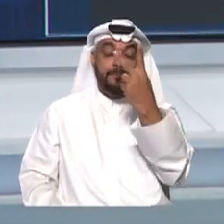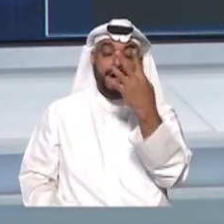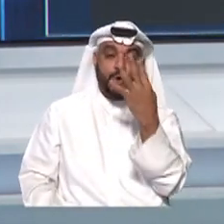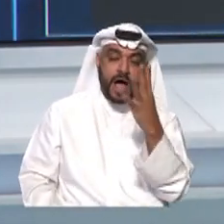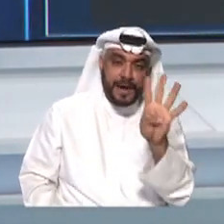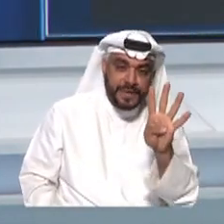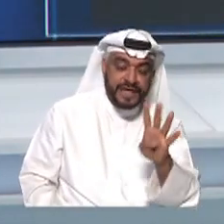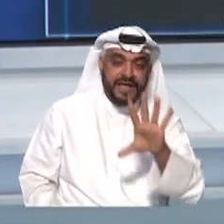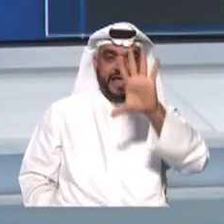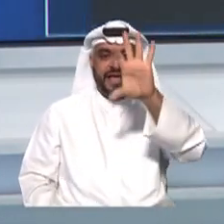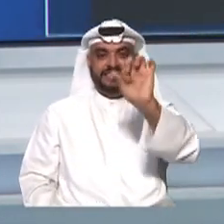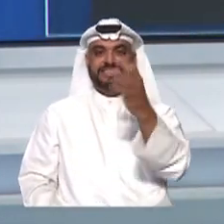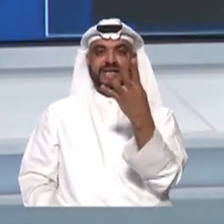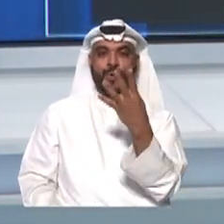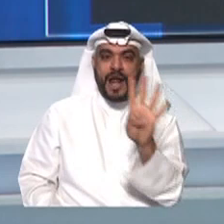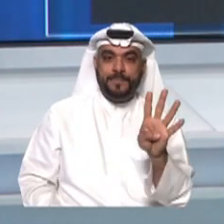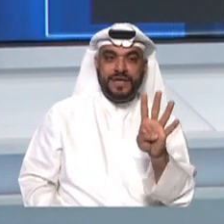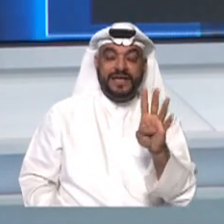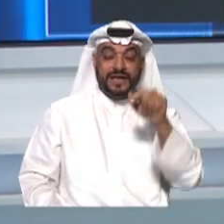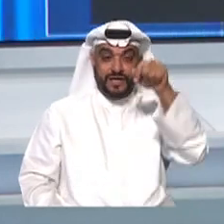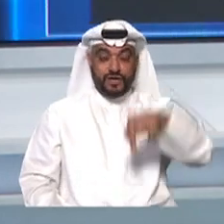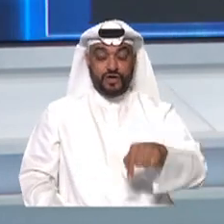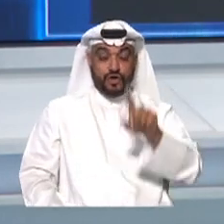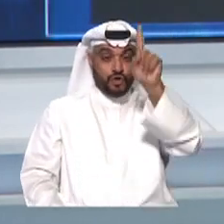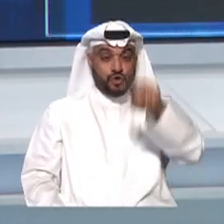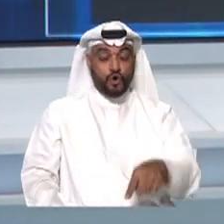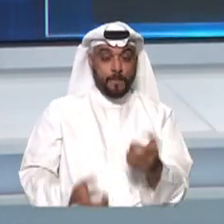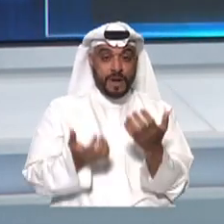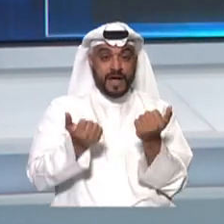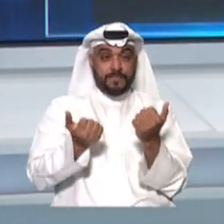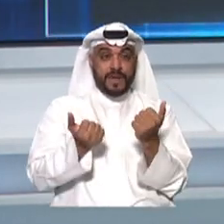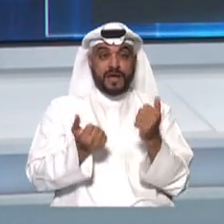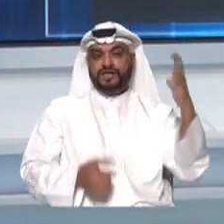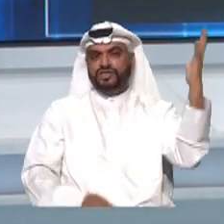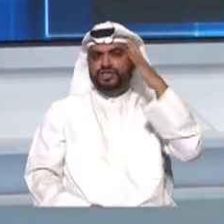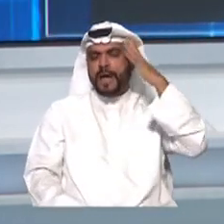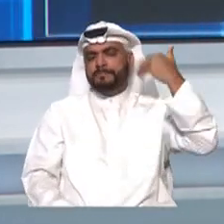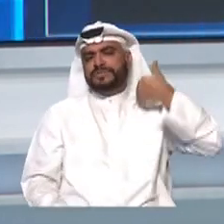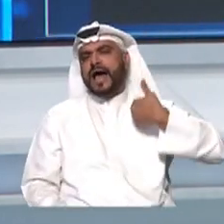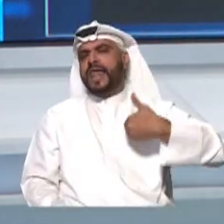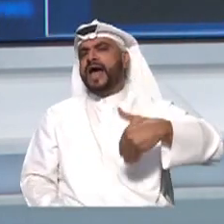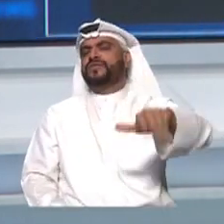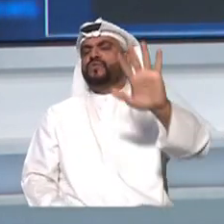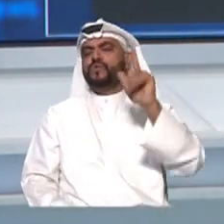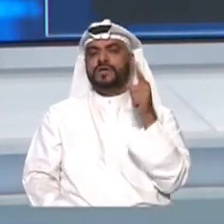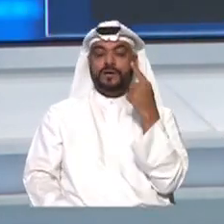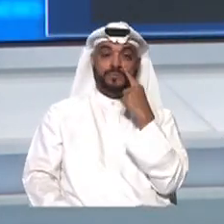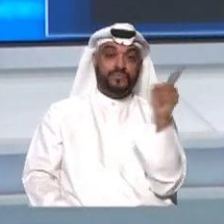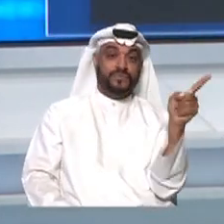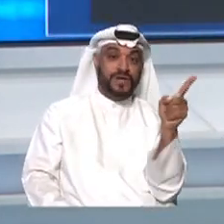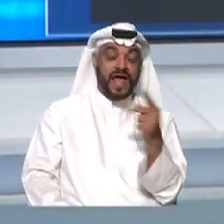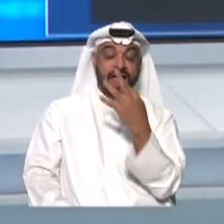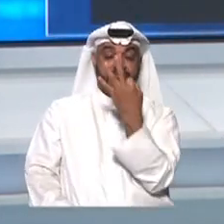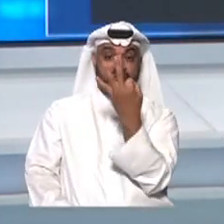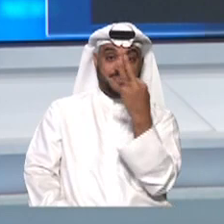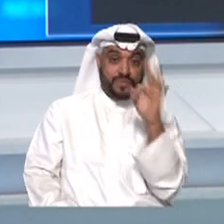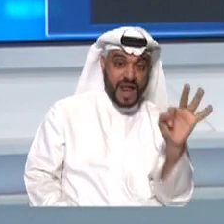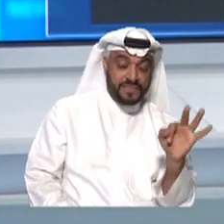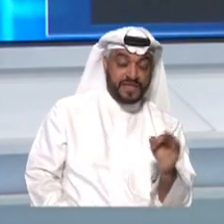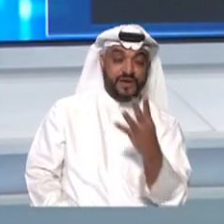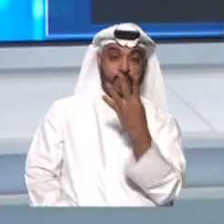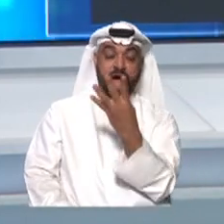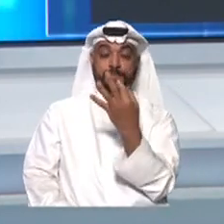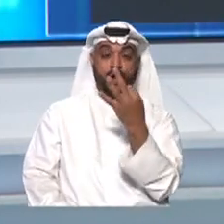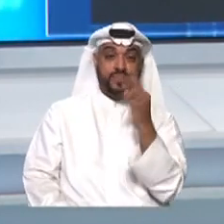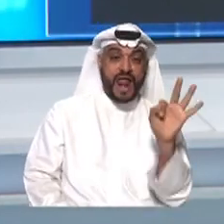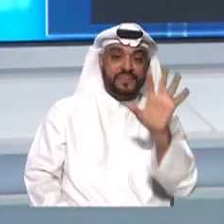مئوية ليوم الأربعاء، وأيضا أجواء مشمسة معظم الوقت 33 إلى 34 درجة مئوية متوقعة